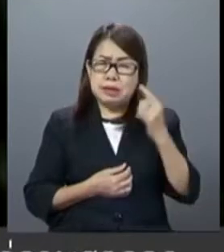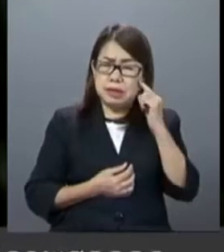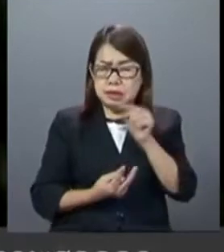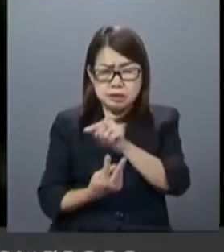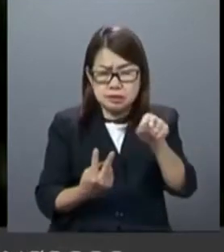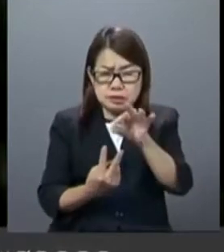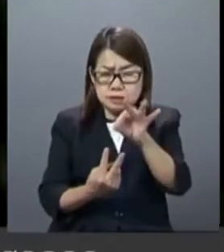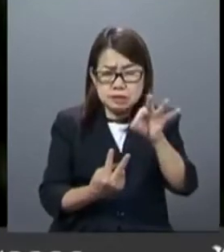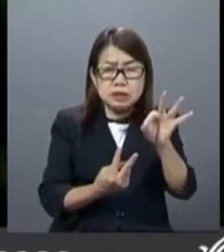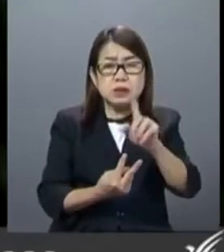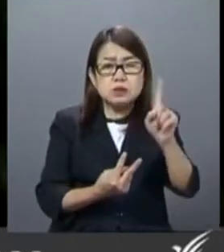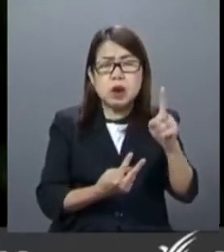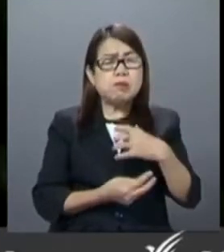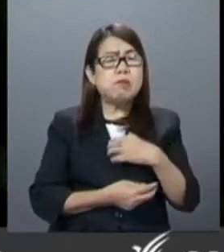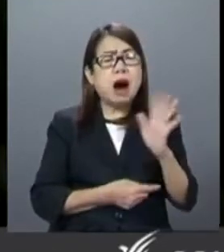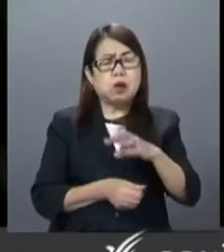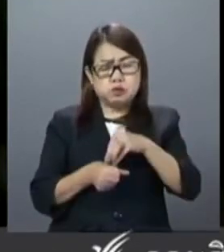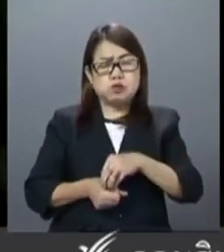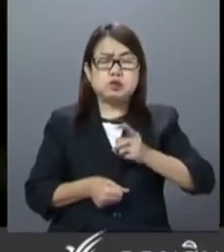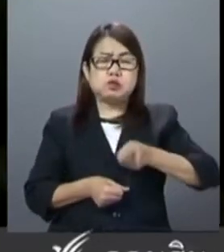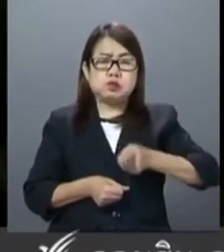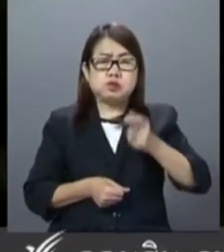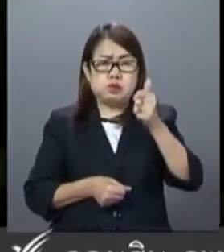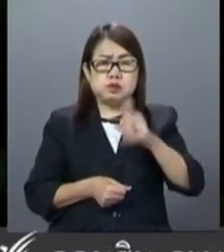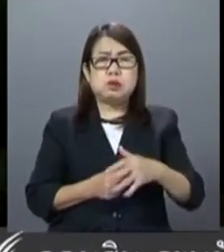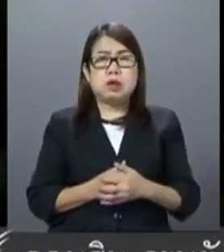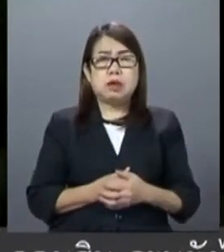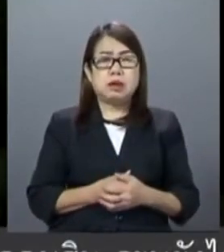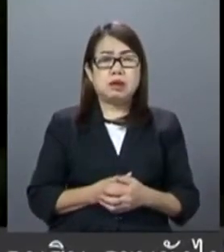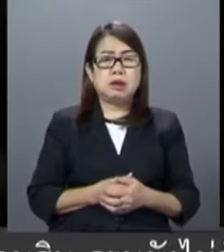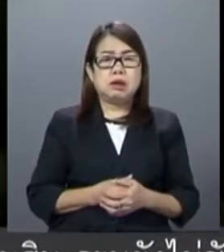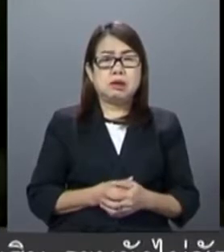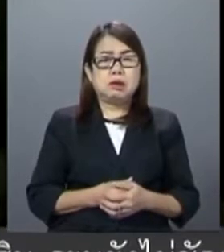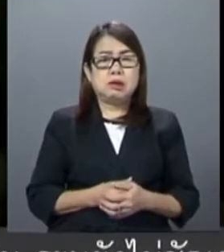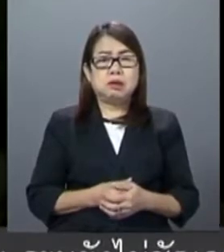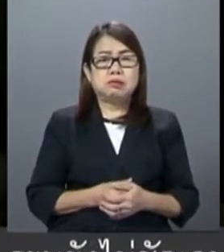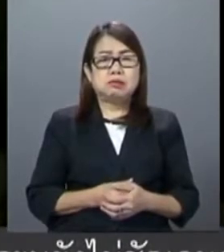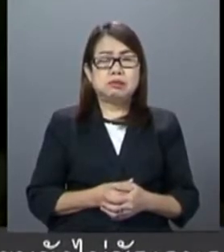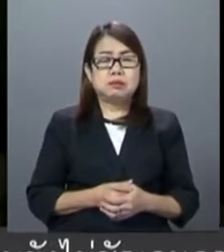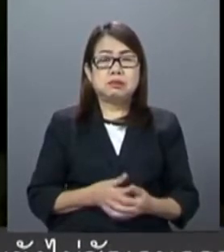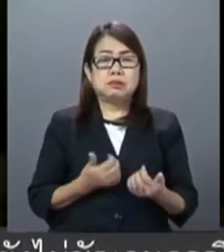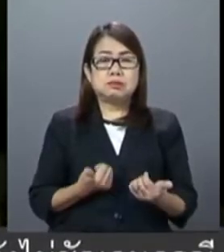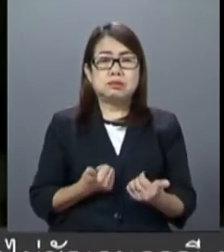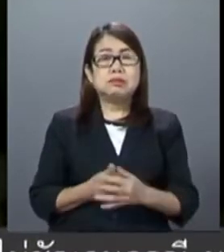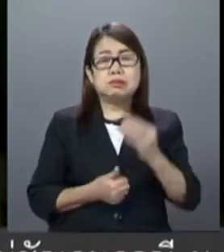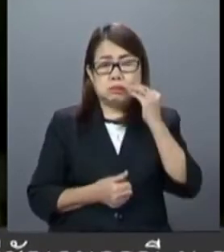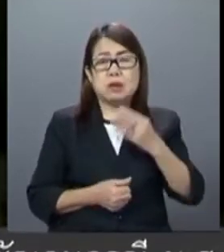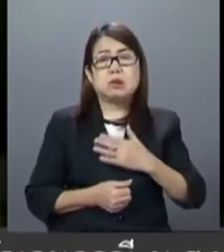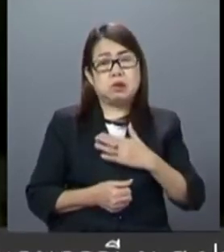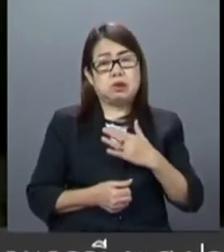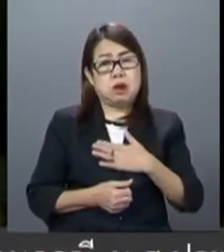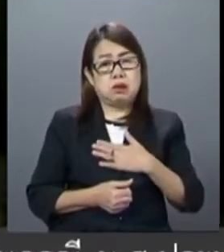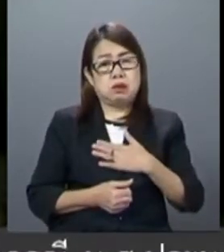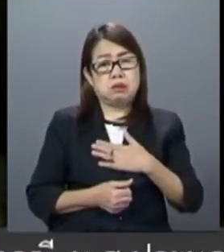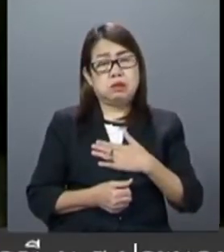ของดูอยู่ที่นี่ถงแมจะเป็นเพิงไม่น้อยมนก็...มนกคอบ้านของเราเรา